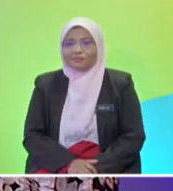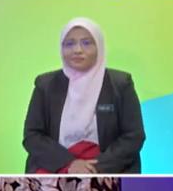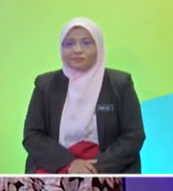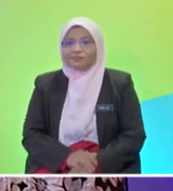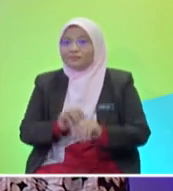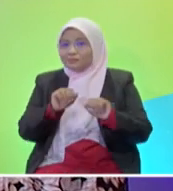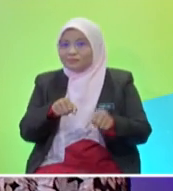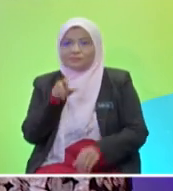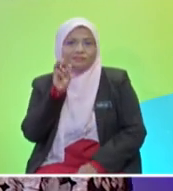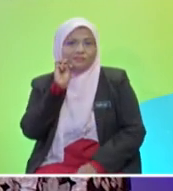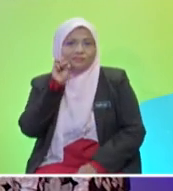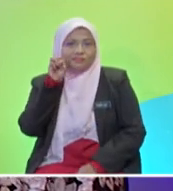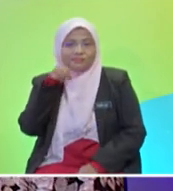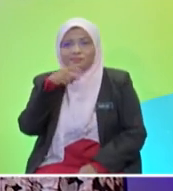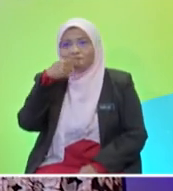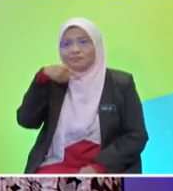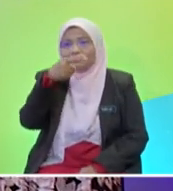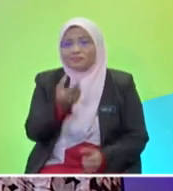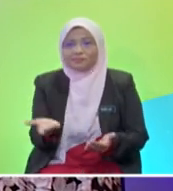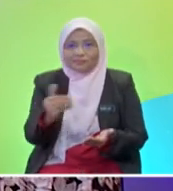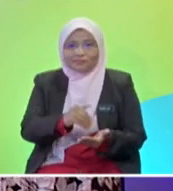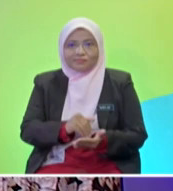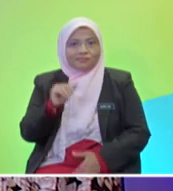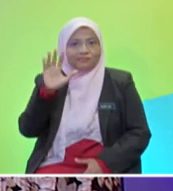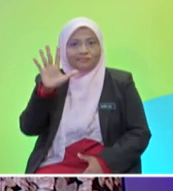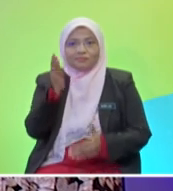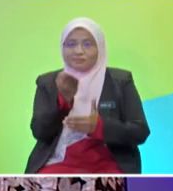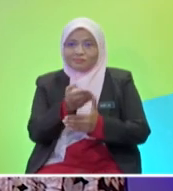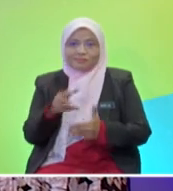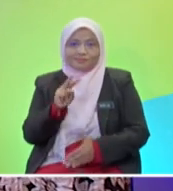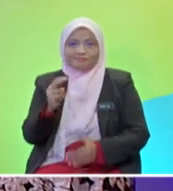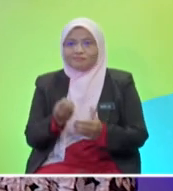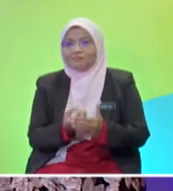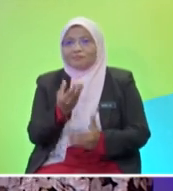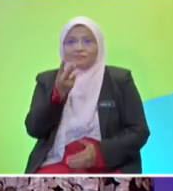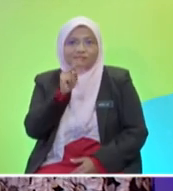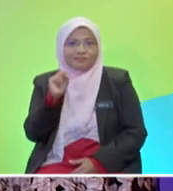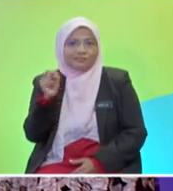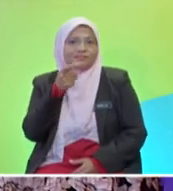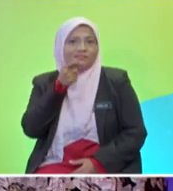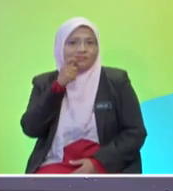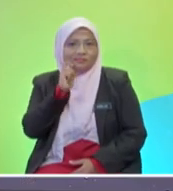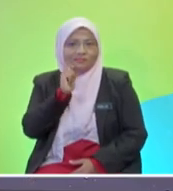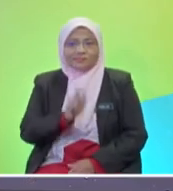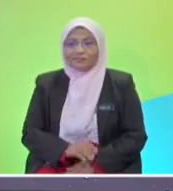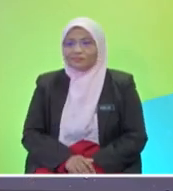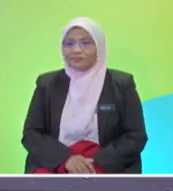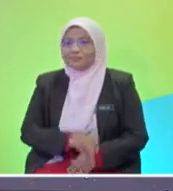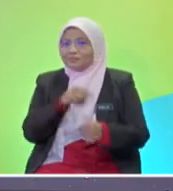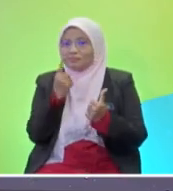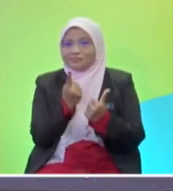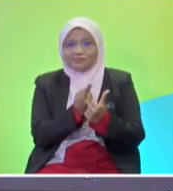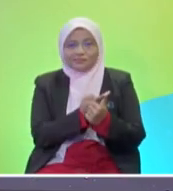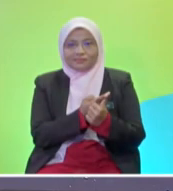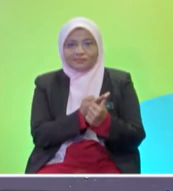sebutkan semula lima bahagian tumbuh-tumbuhan yang cikgu dah ajar tadi? Oh, boleh cikgu. Yang pertama? Yang